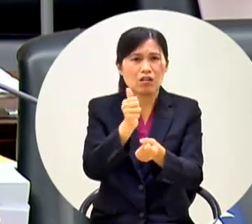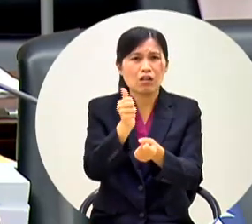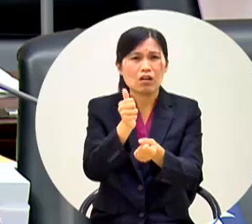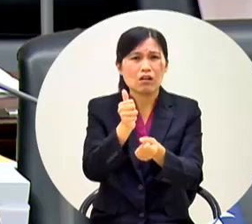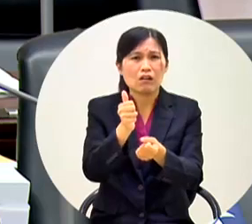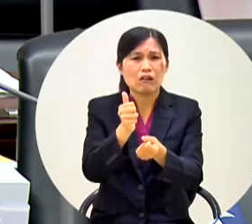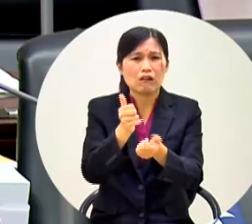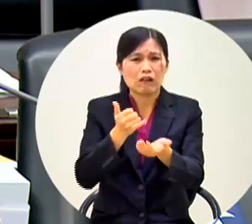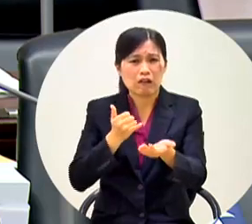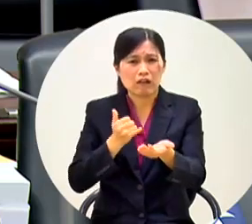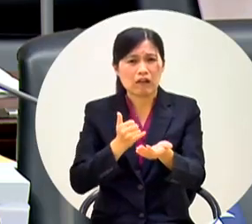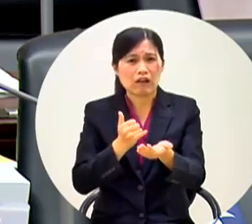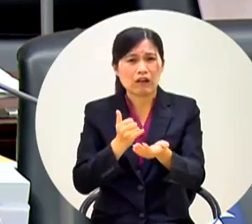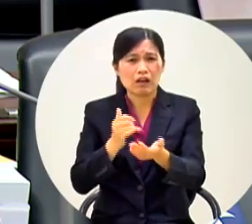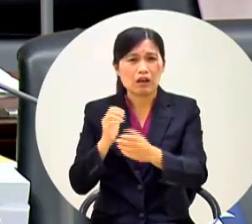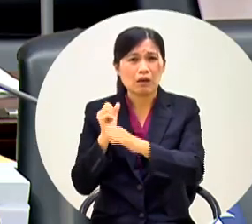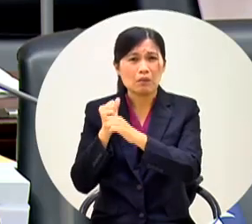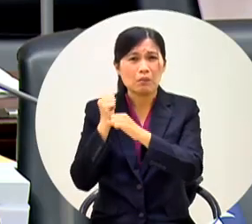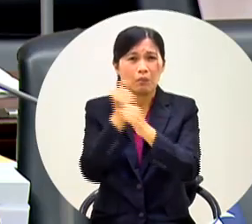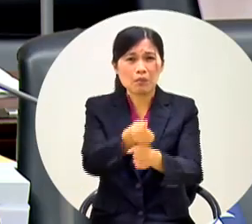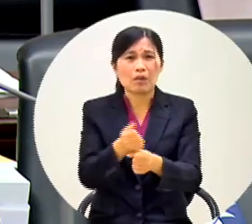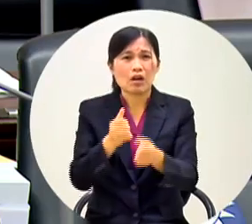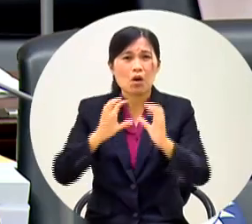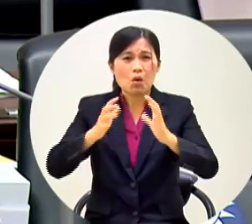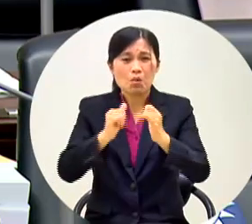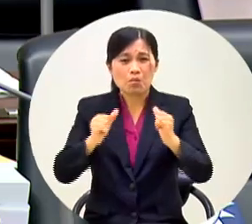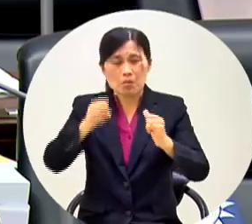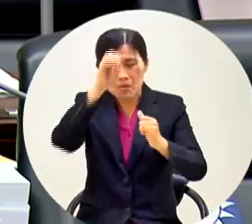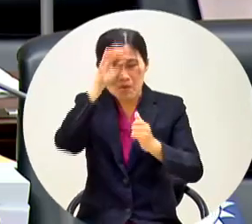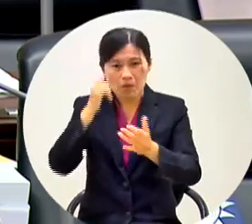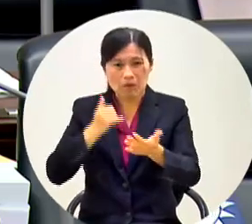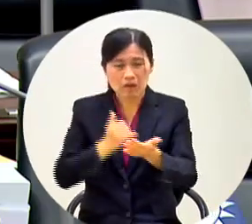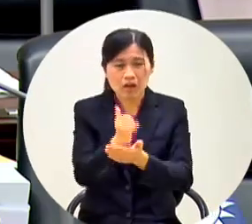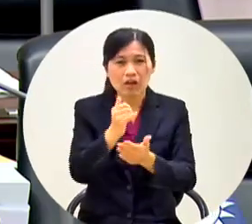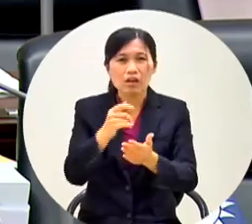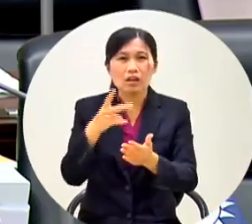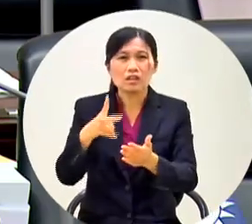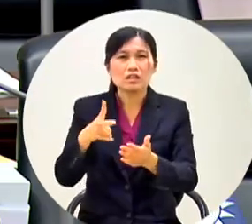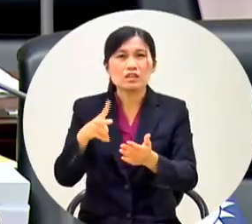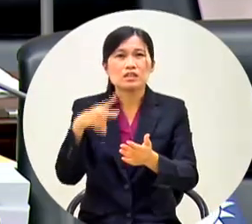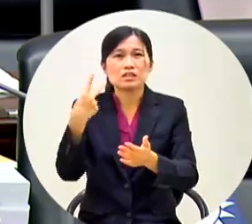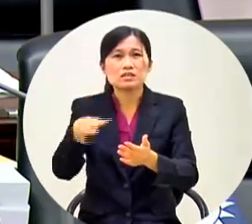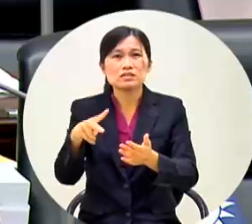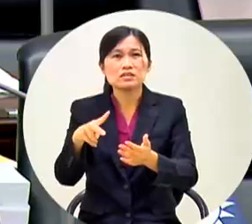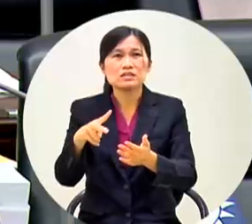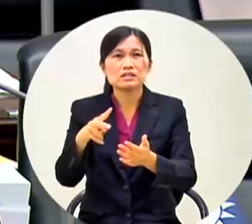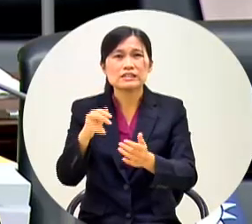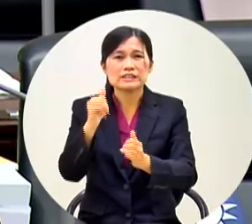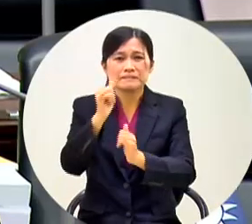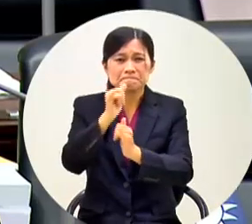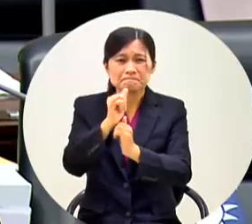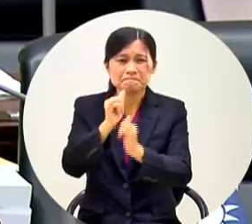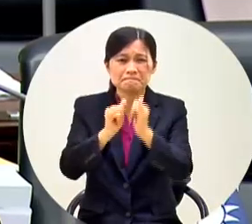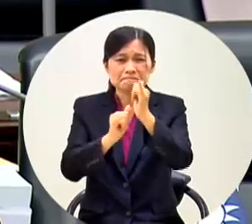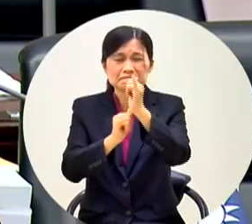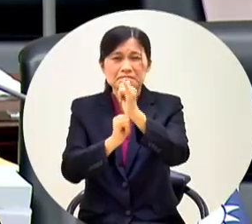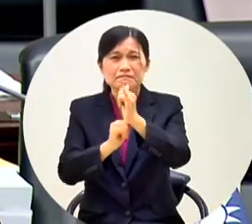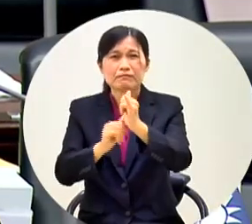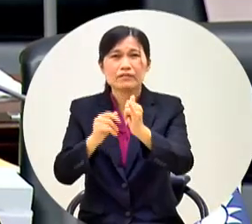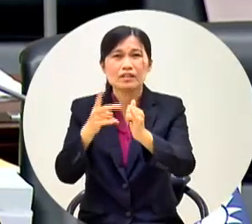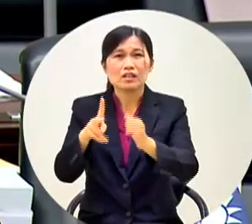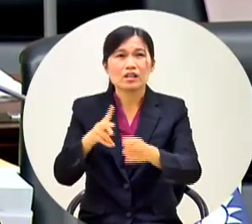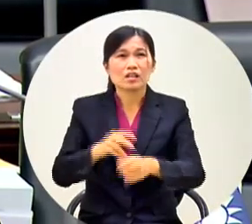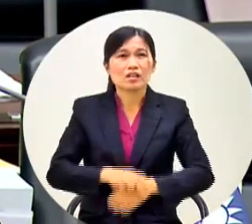国民党籍压住三个叠床压住， 拿着间民进党的林富宝， 然后刘德麟议员的